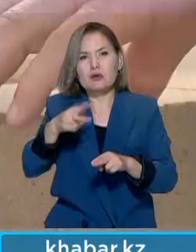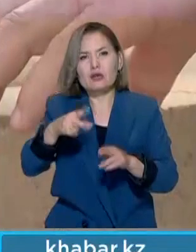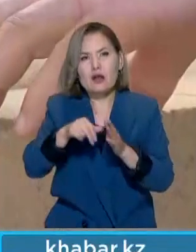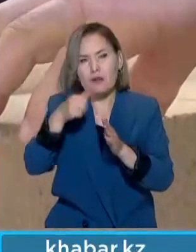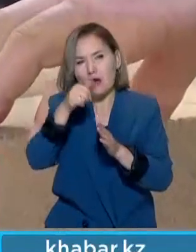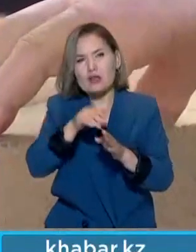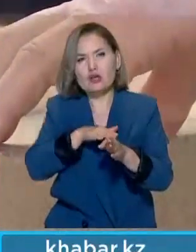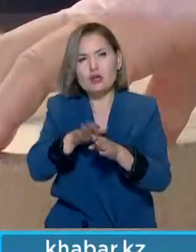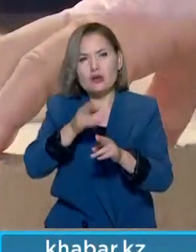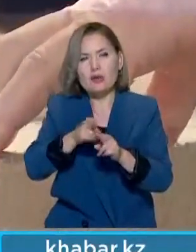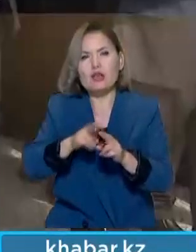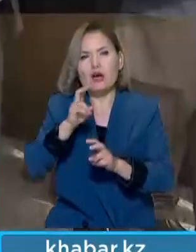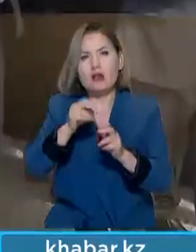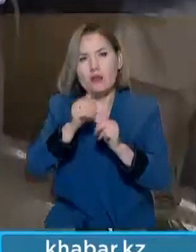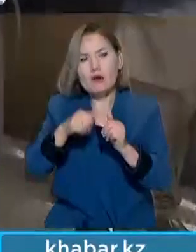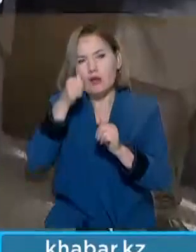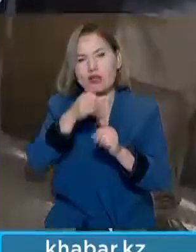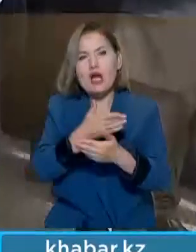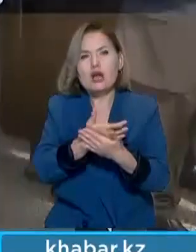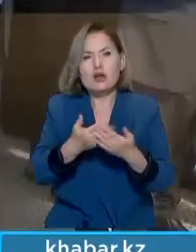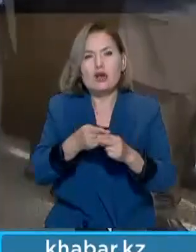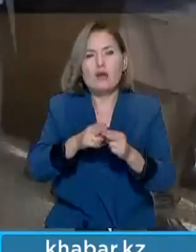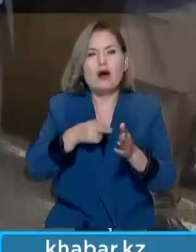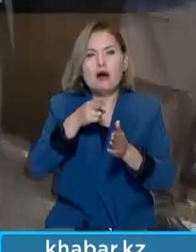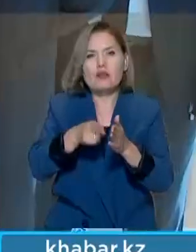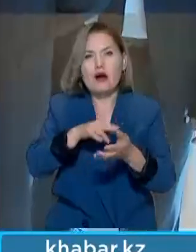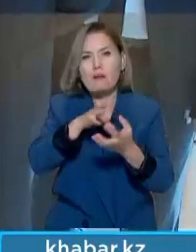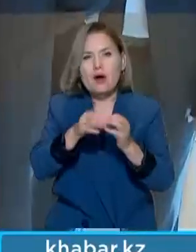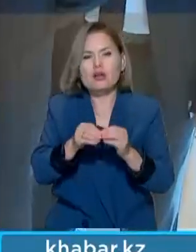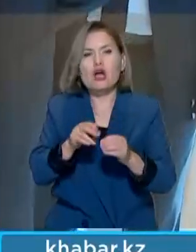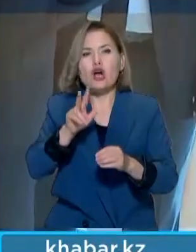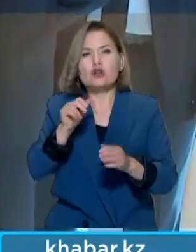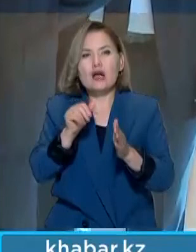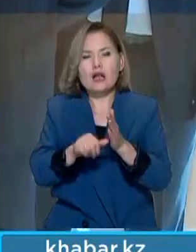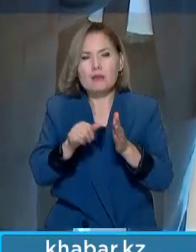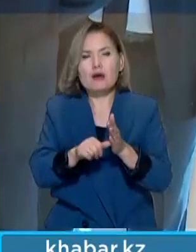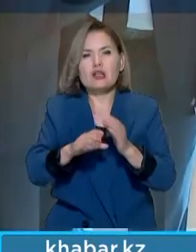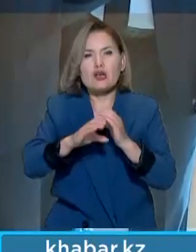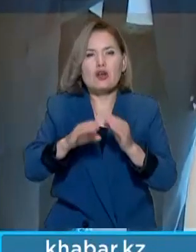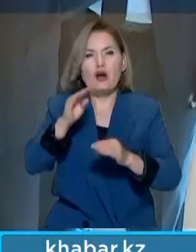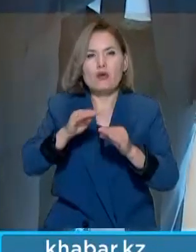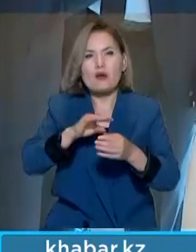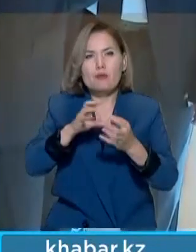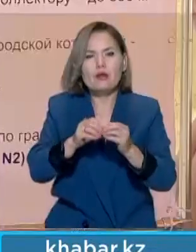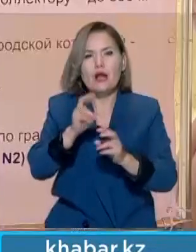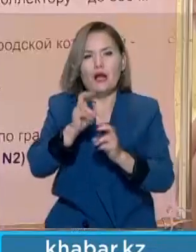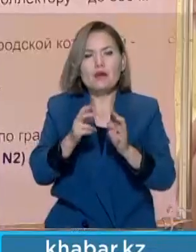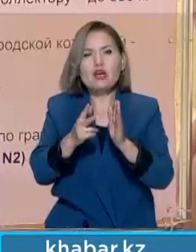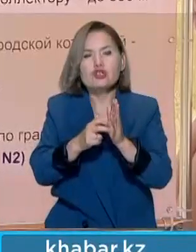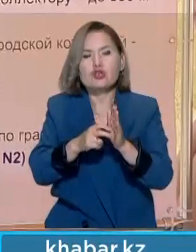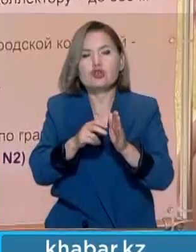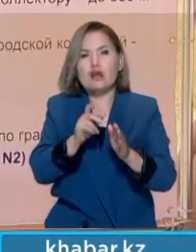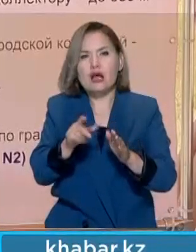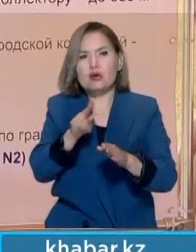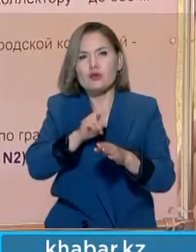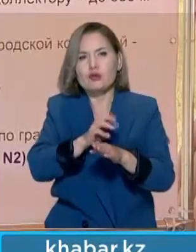2025-2026 жылдары жүргізіледі. Зауыт жылына түрлі локомотивтердің бас аяғы 360 секциясын жинайды. Кәсіпорында 800 адам жұмыспен